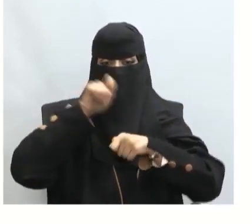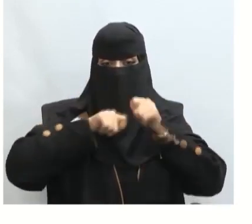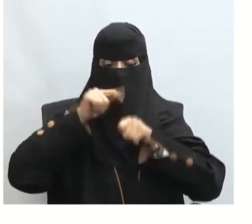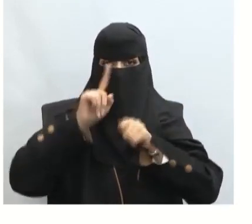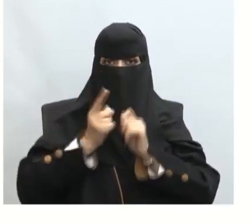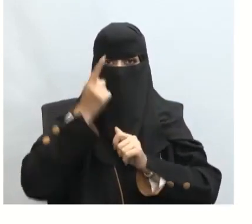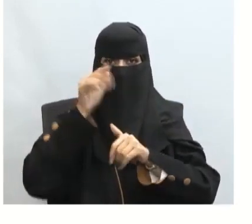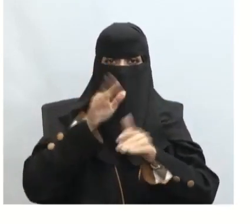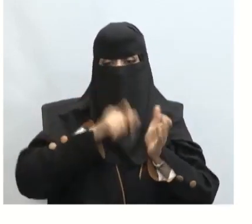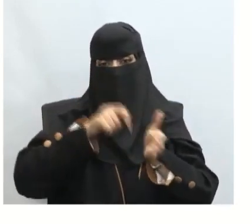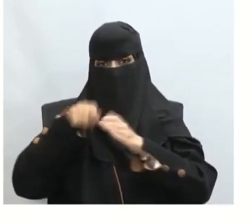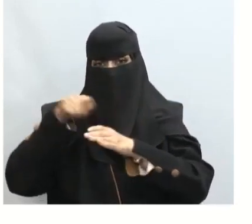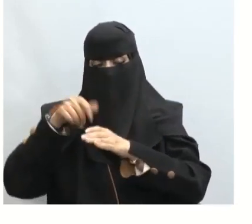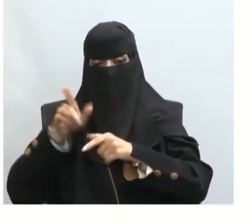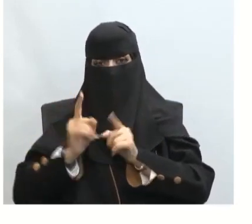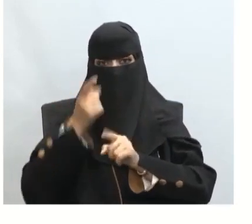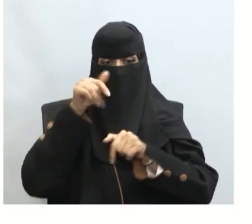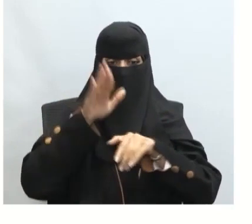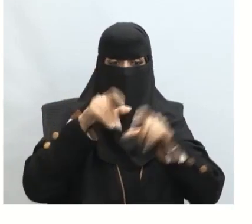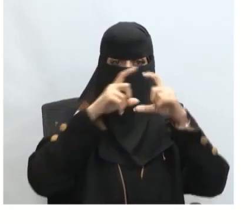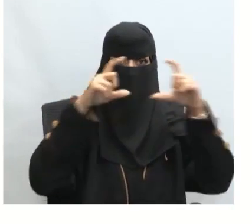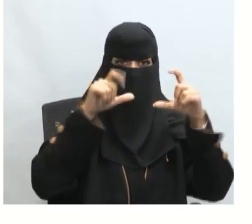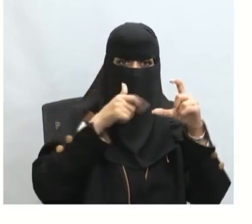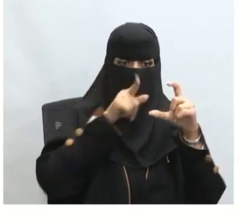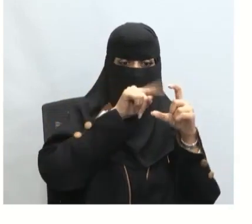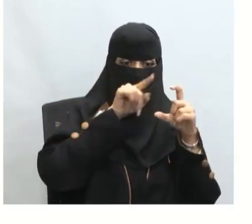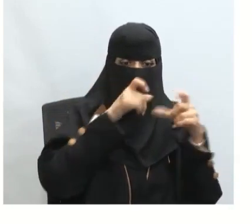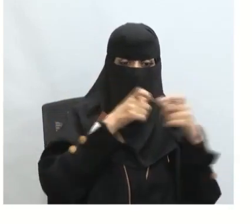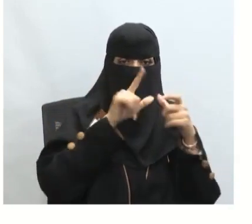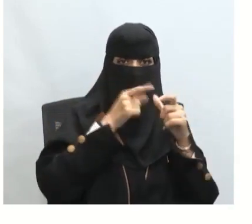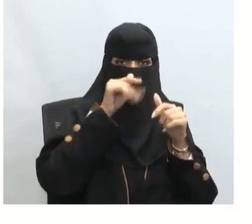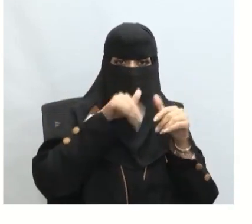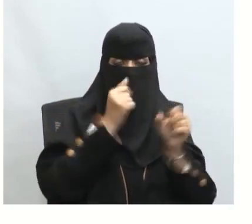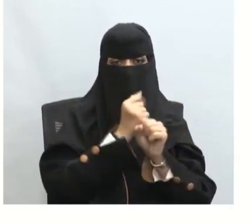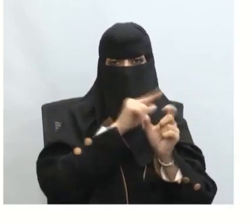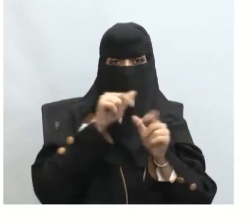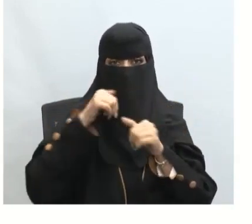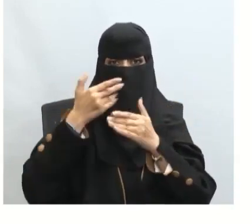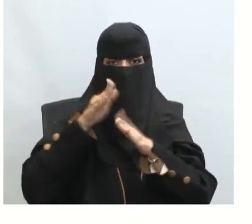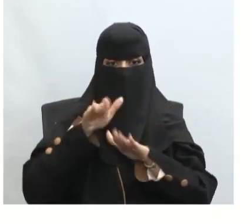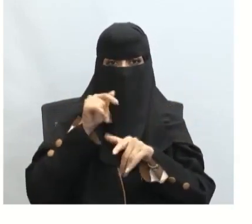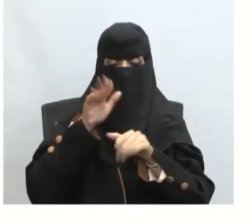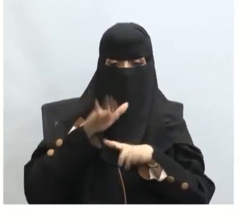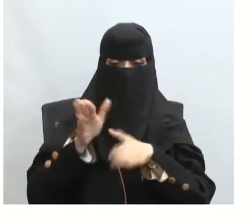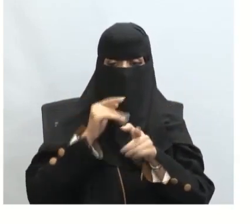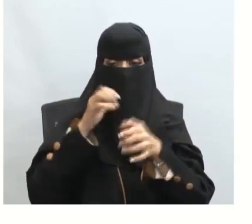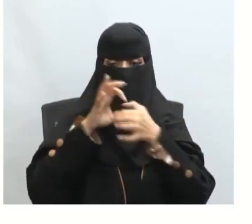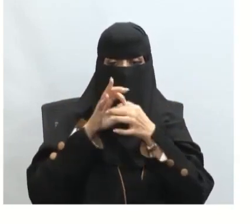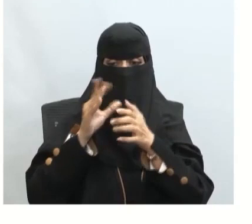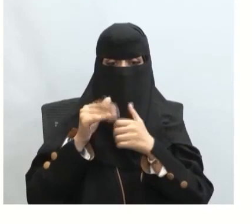مره واحده لاحظ انه يوجد هنا ايضا المجموعه الوظيفيه لاحظ موجوده في ووجد ايضا